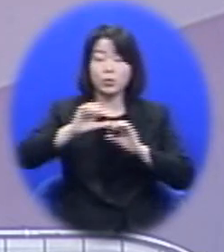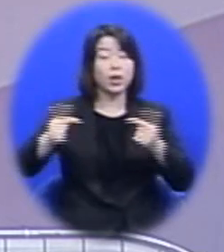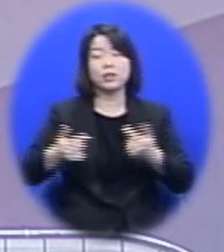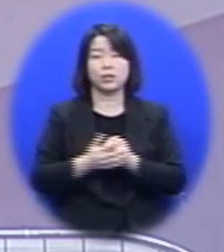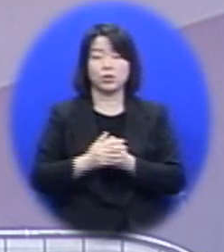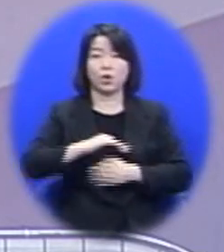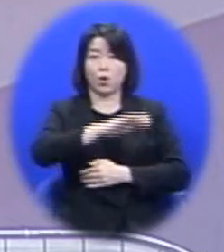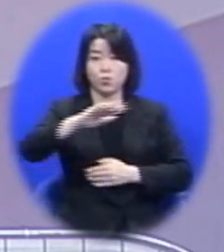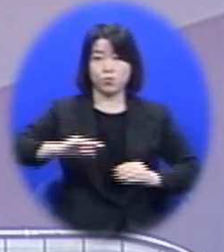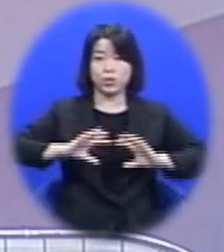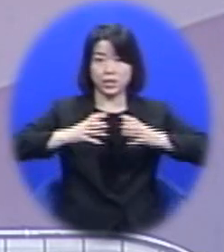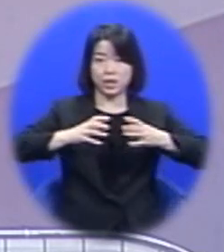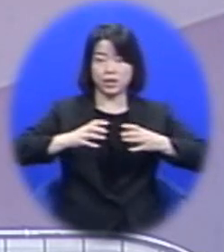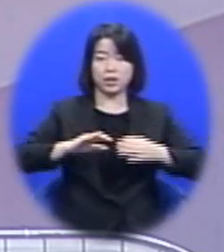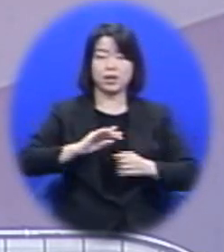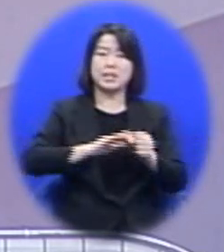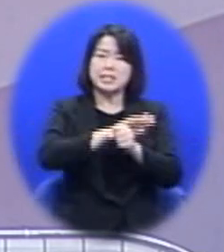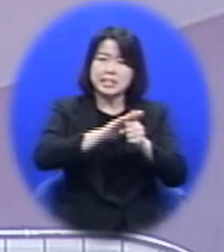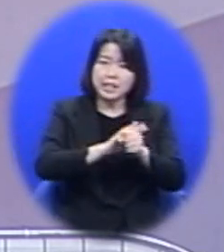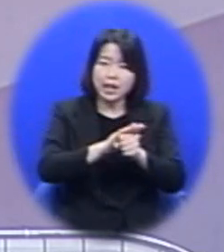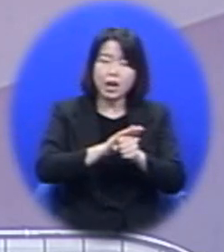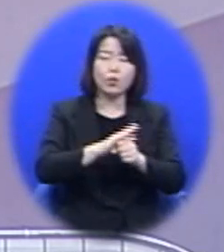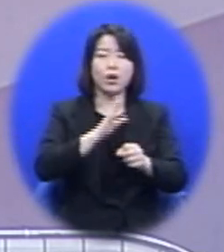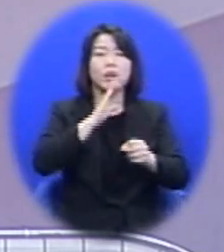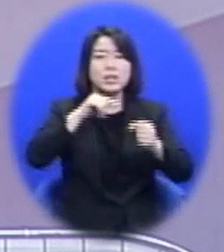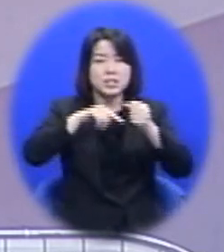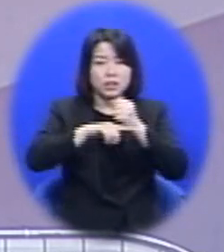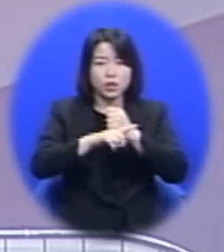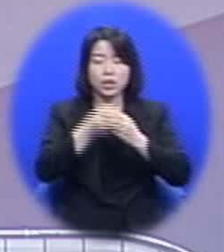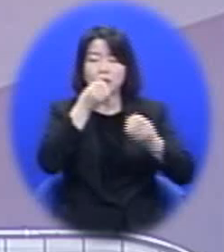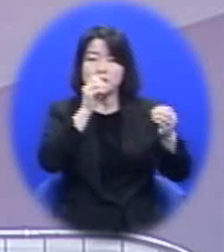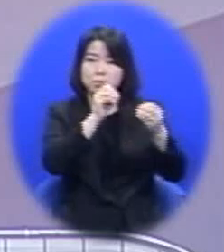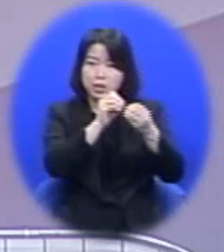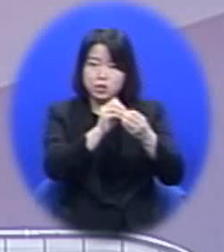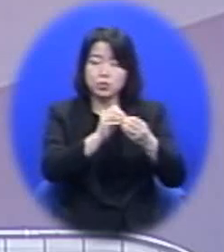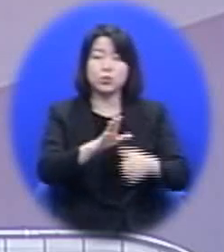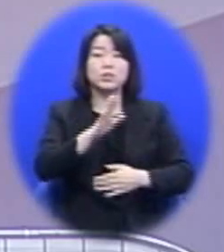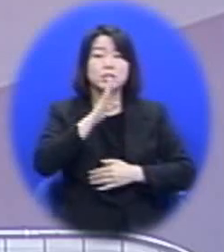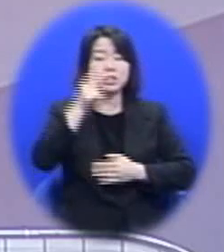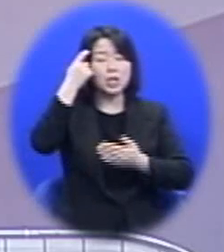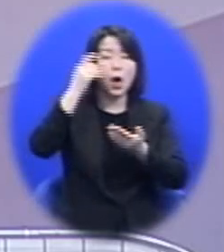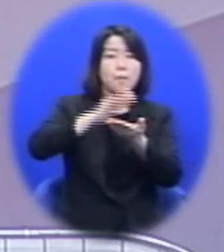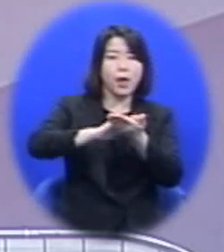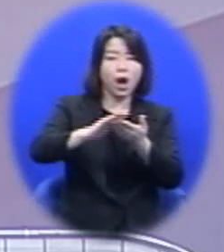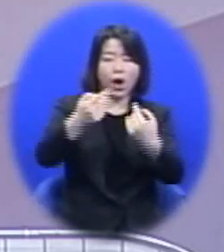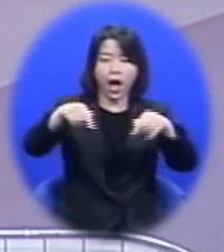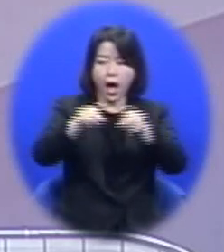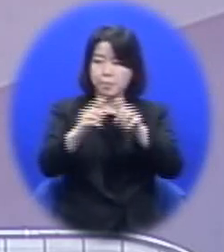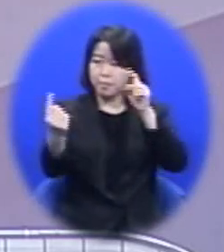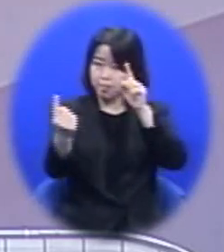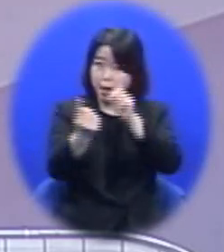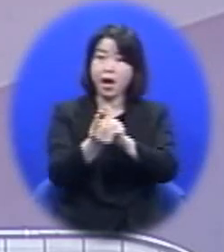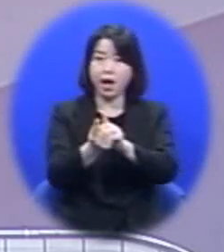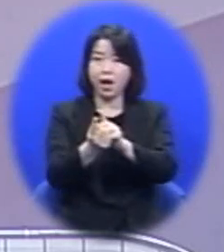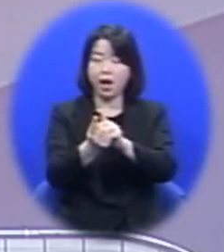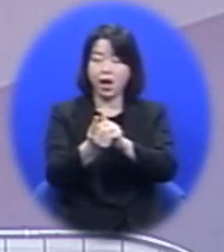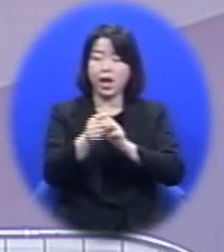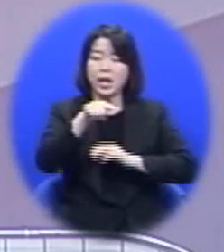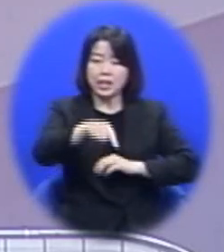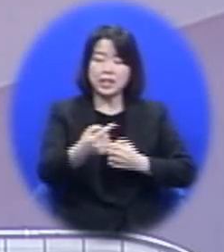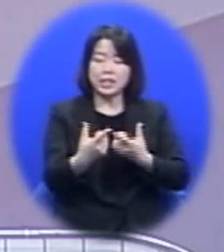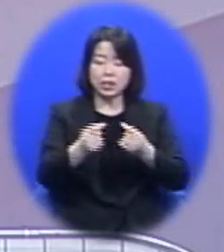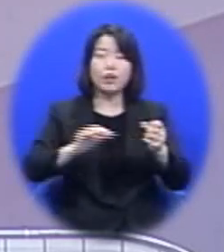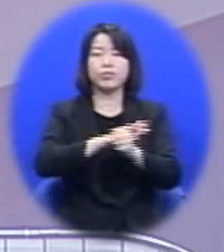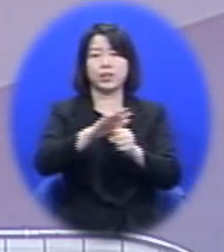나라가 사랑과 정의가 입맞추고 진실과 평화가 함께 만나는 그런 나라가